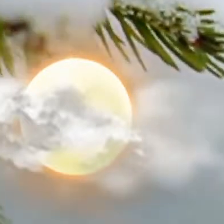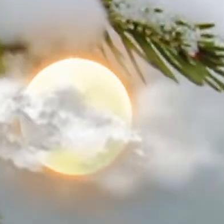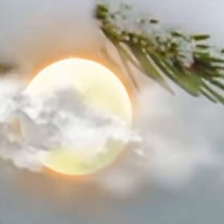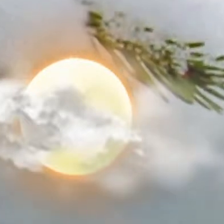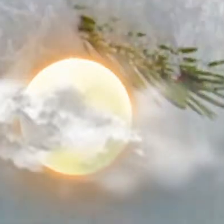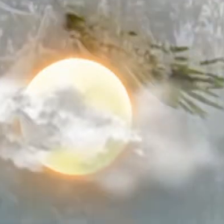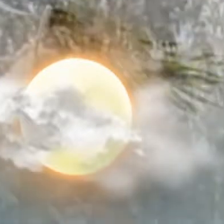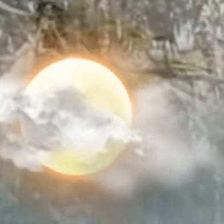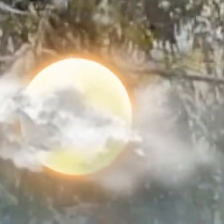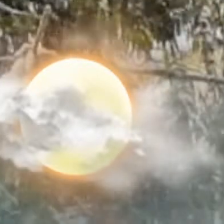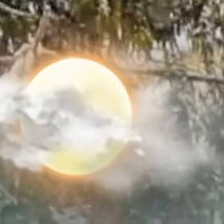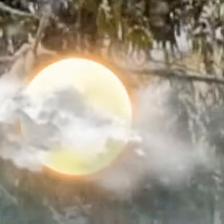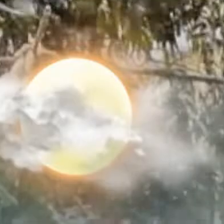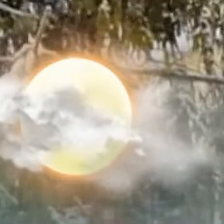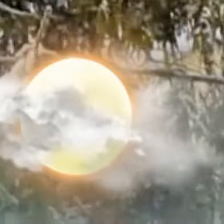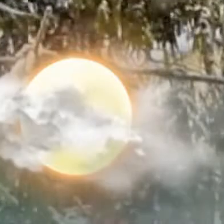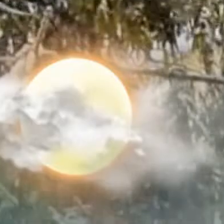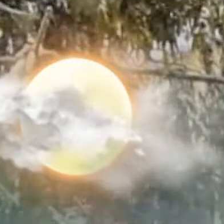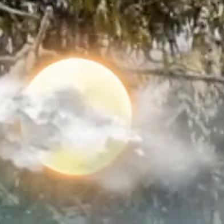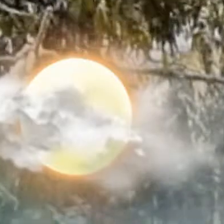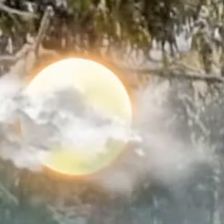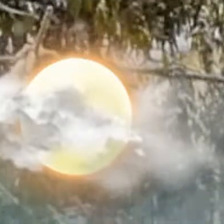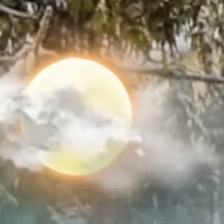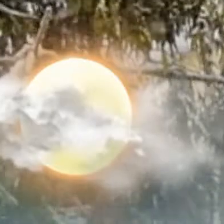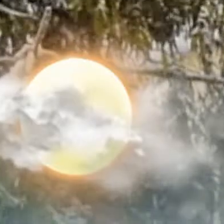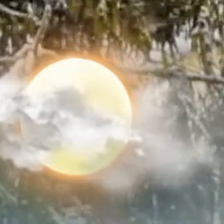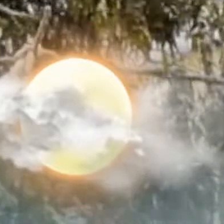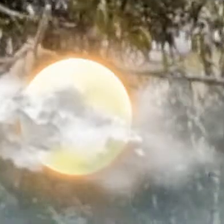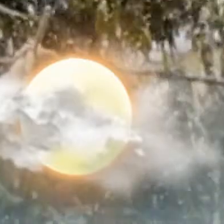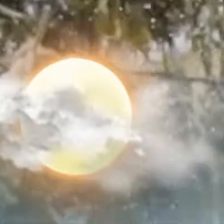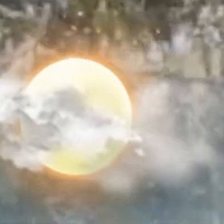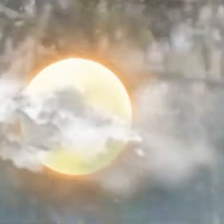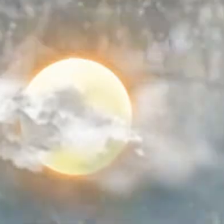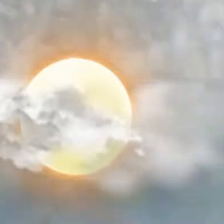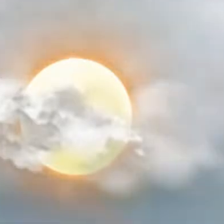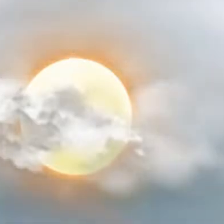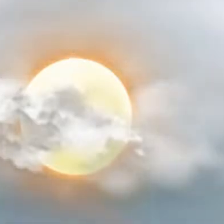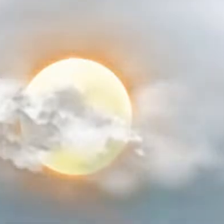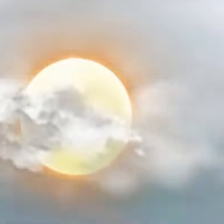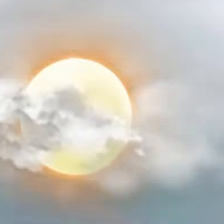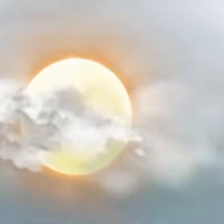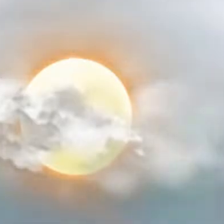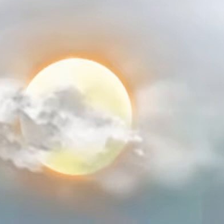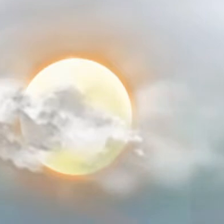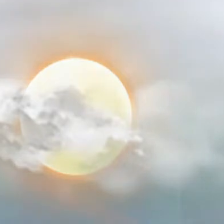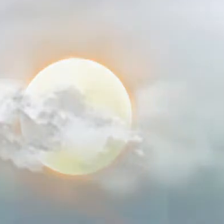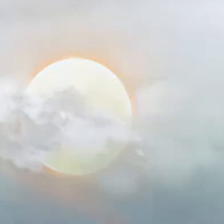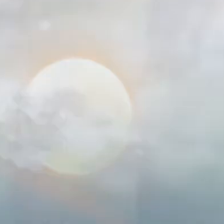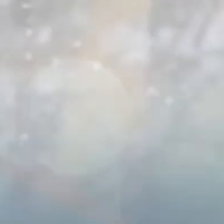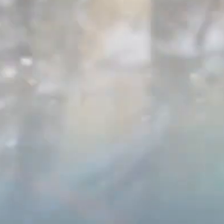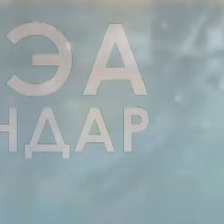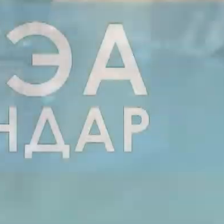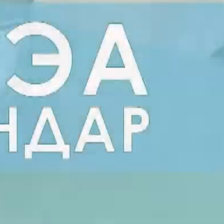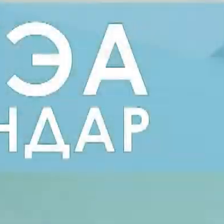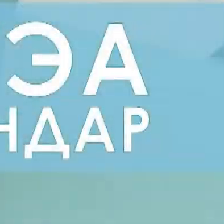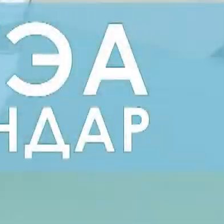усіх метеорологічних даних, відчуваємо температура повітря на протягу дня буде вагатися від 7 до 1 градуса